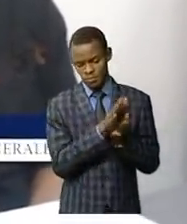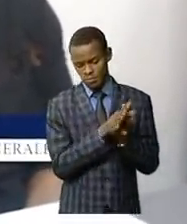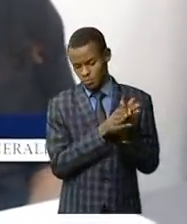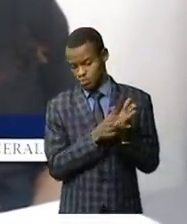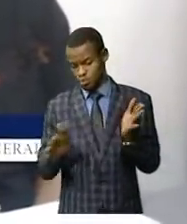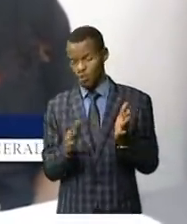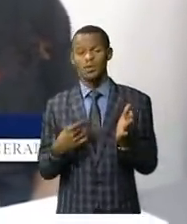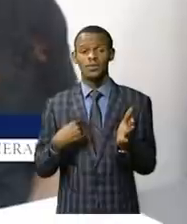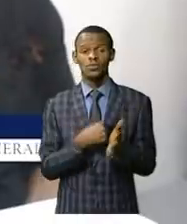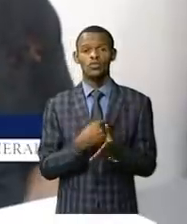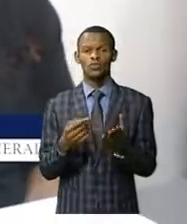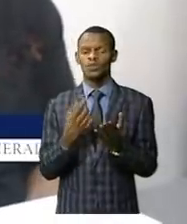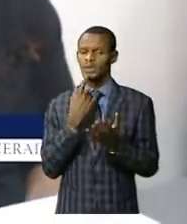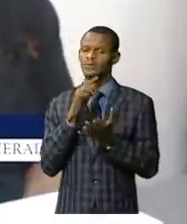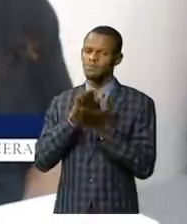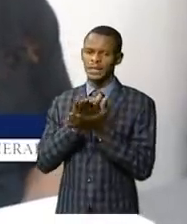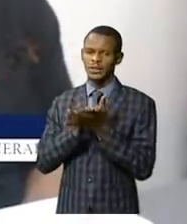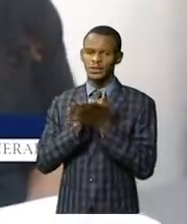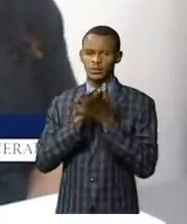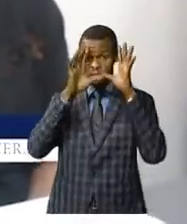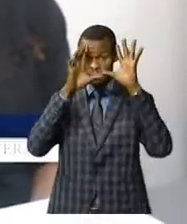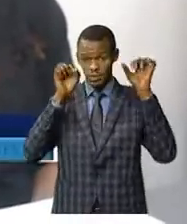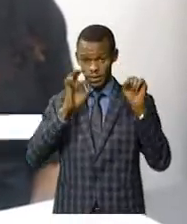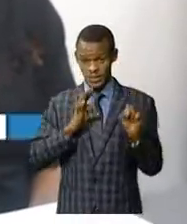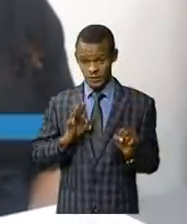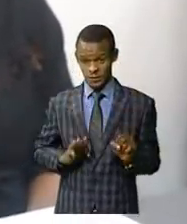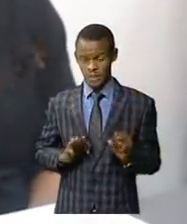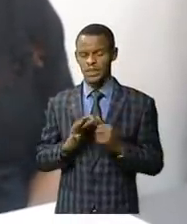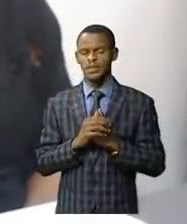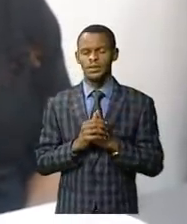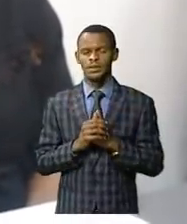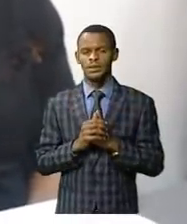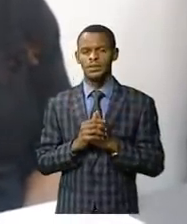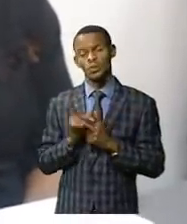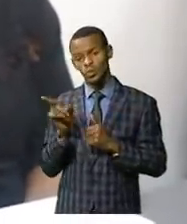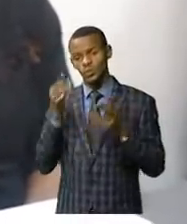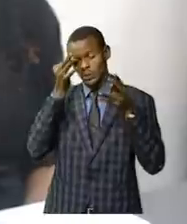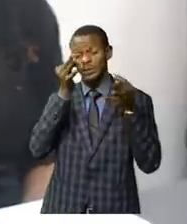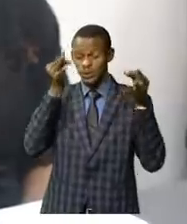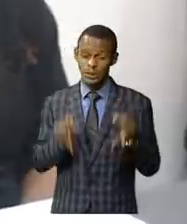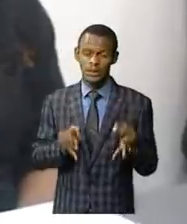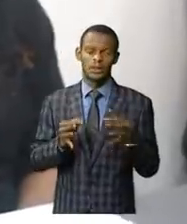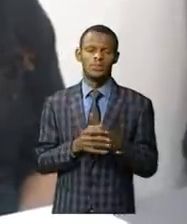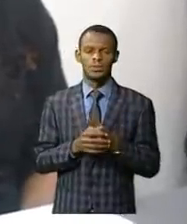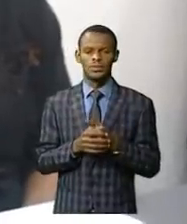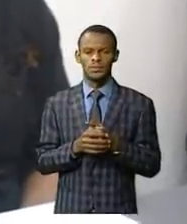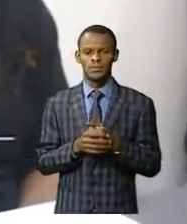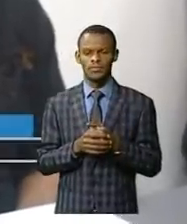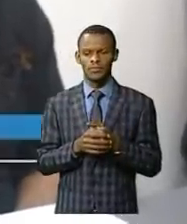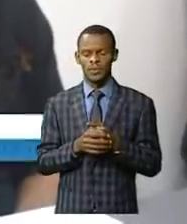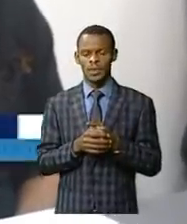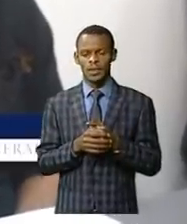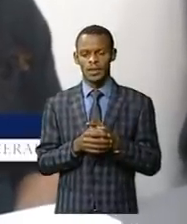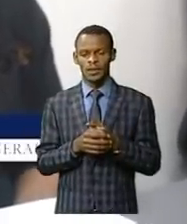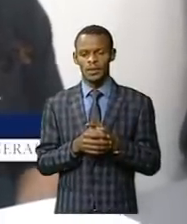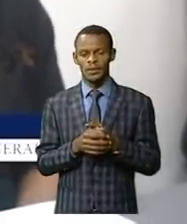de la République, Félix-Antoine Tshisekedi Tshilombo, chef de l'État, pour sa détermination de substantialiser